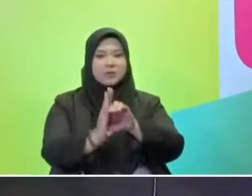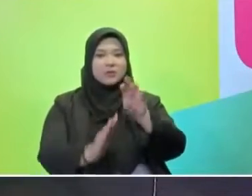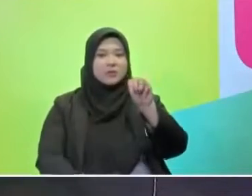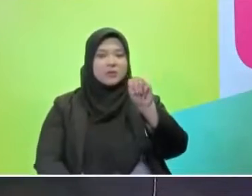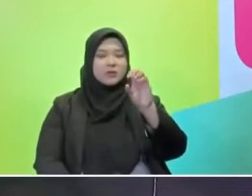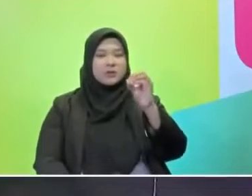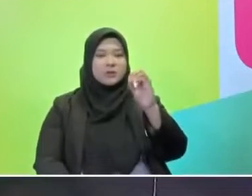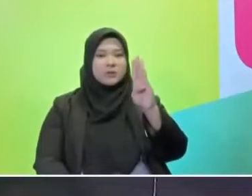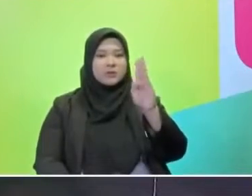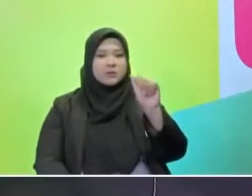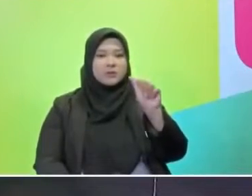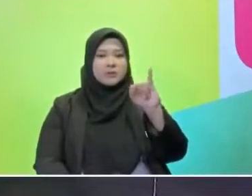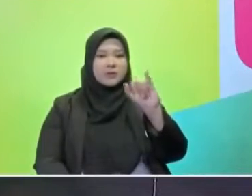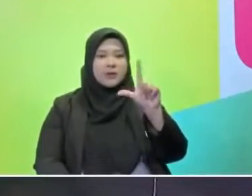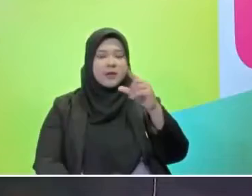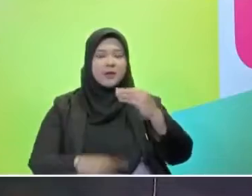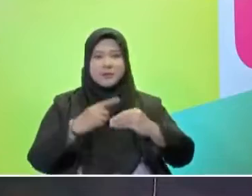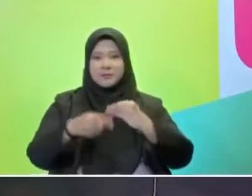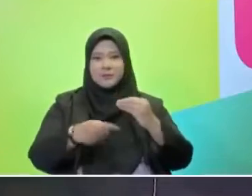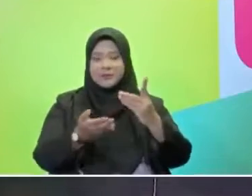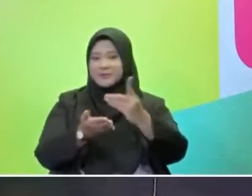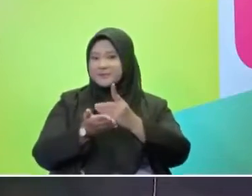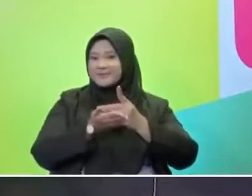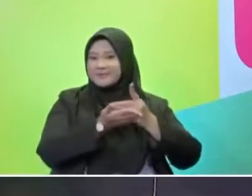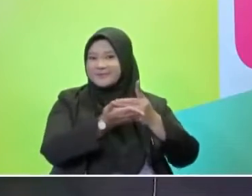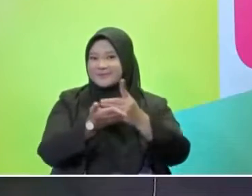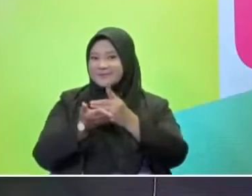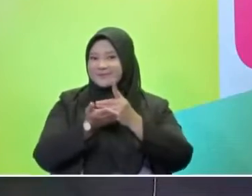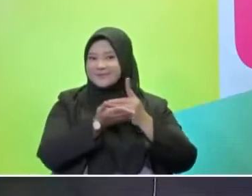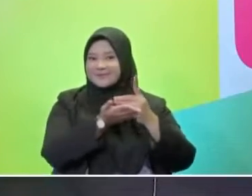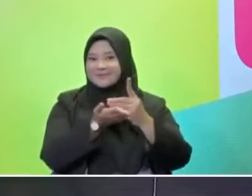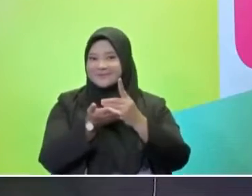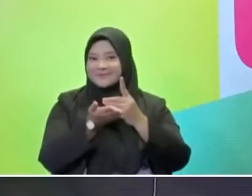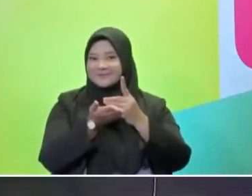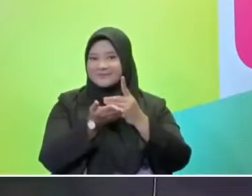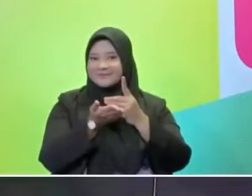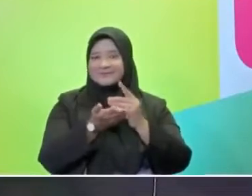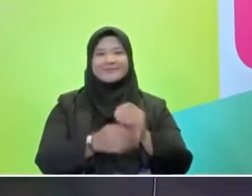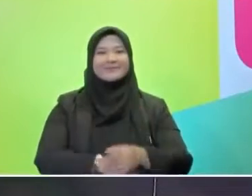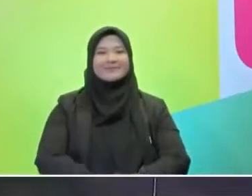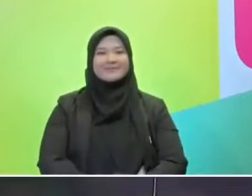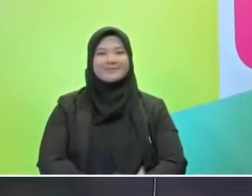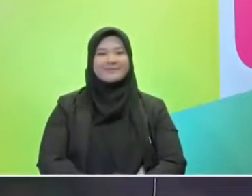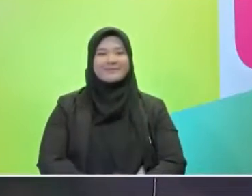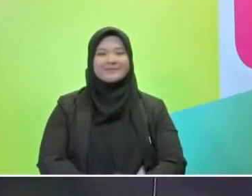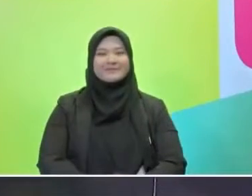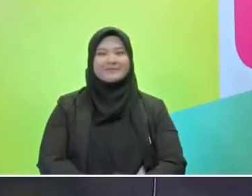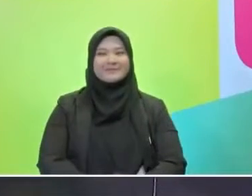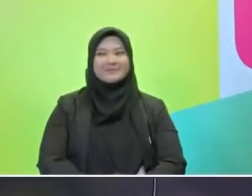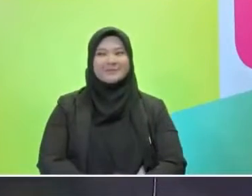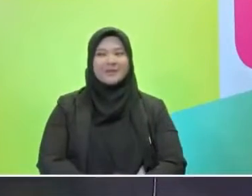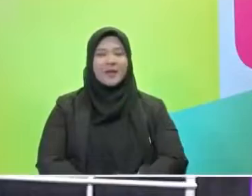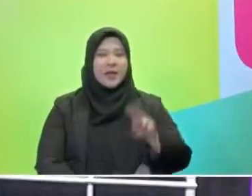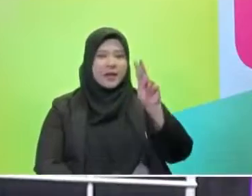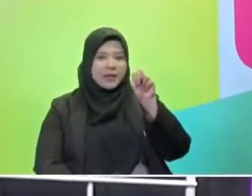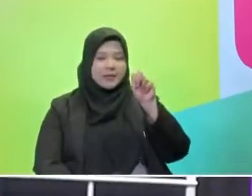cikgu kan? Betul. Okay. Nanti boleh kita tambah lagi. Boleh. Nanti saya nak gantunglah nak tunjukkan ini adalah perayaan tahun